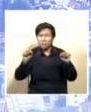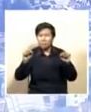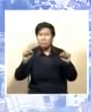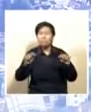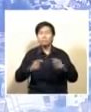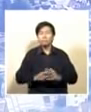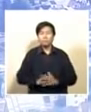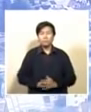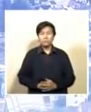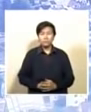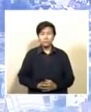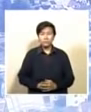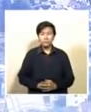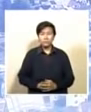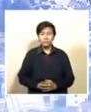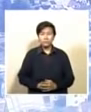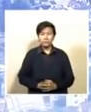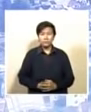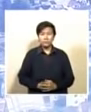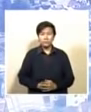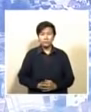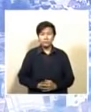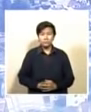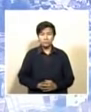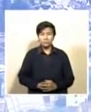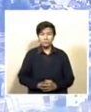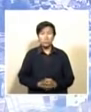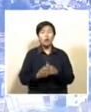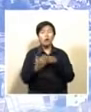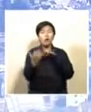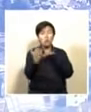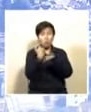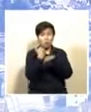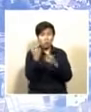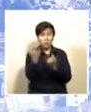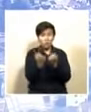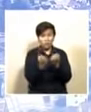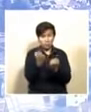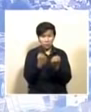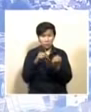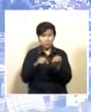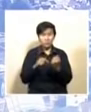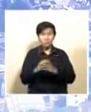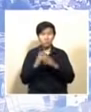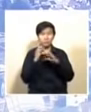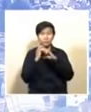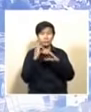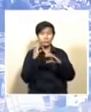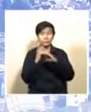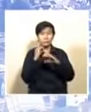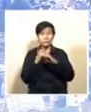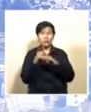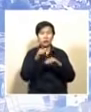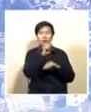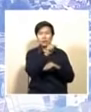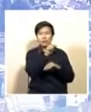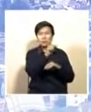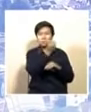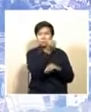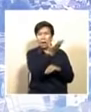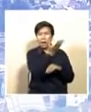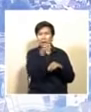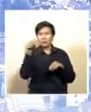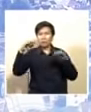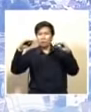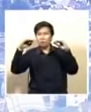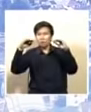45.58 จากจำนวนประมาณ 800,000 เศษนะครับเหลืออยู่ประมาณ 450,000 ซึ่งต้องขอขอบพระคุณเป็นอย่างสูงแต่ก็ยังมีอีก